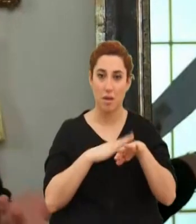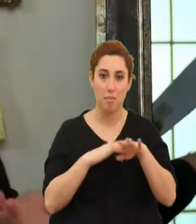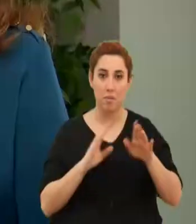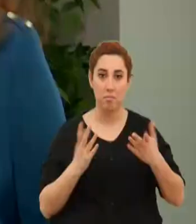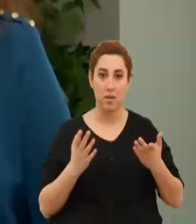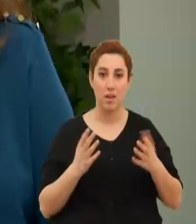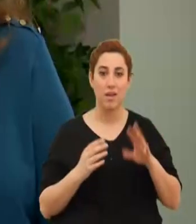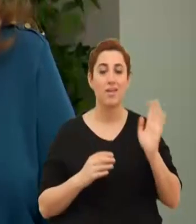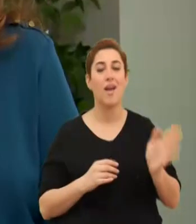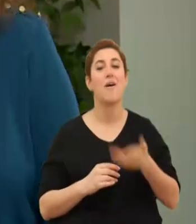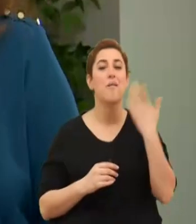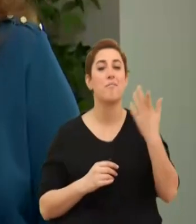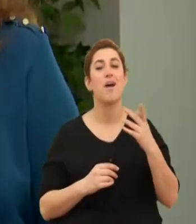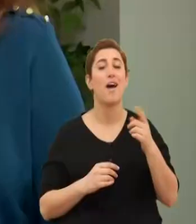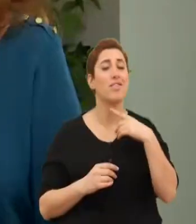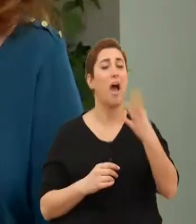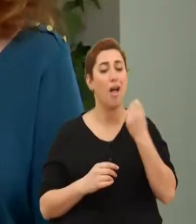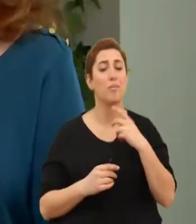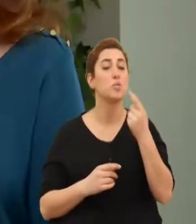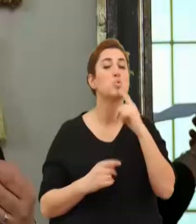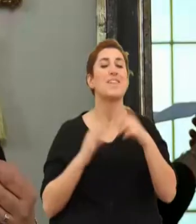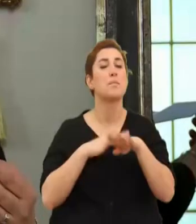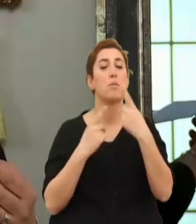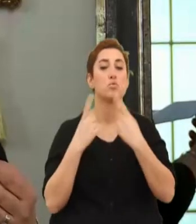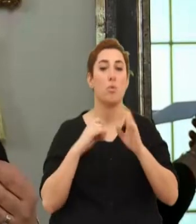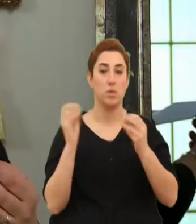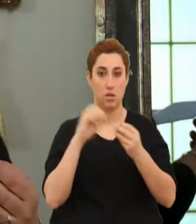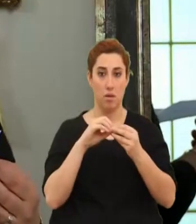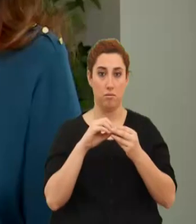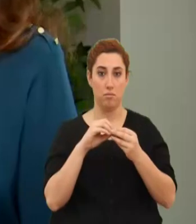ki? Canım zam mı al, bağını sorma. Zam?